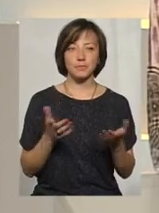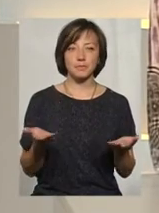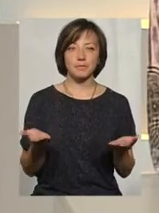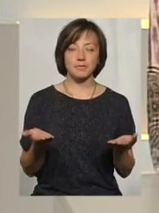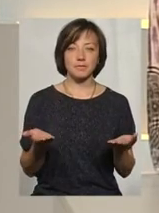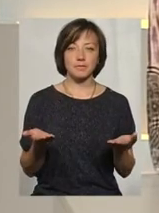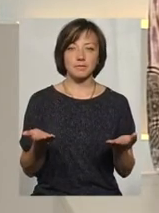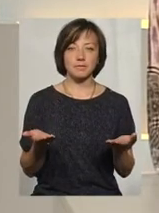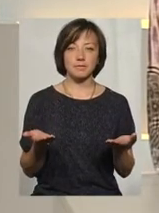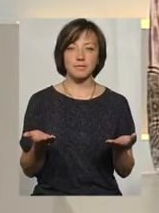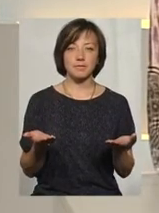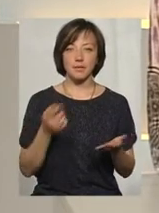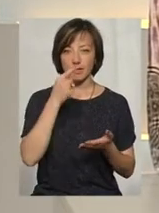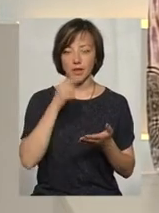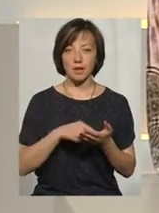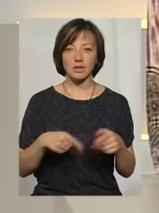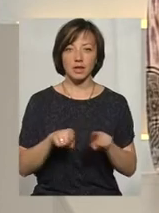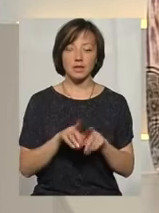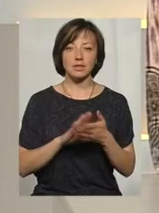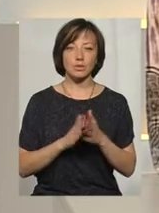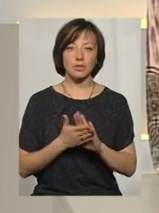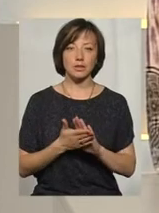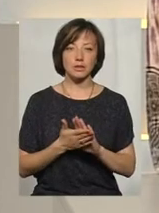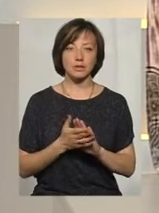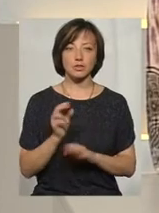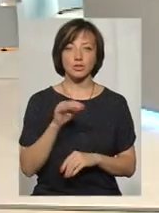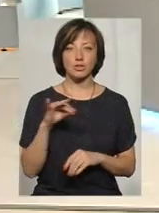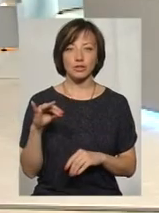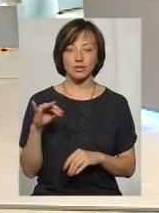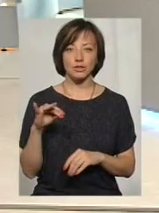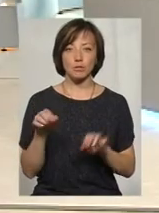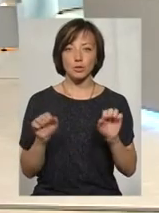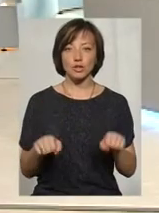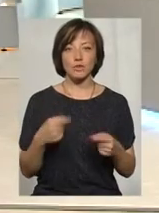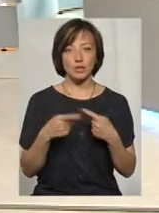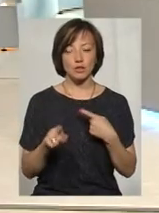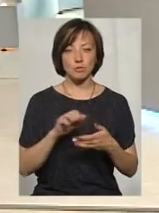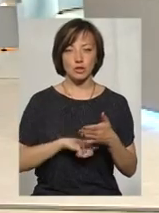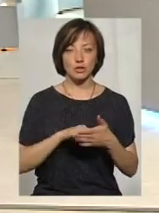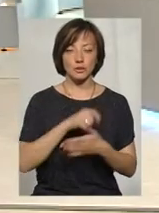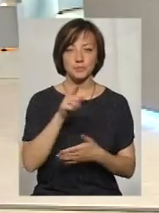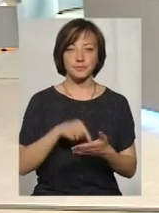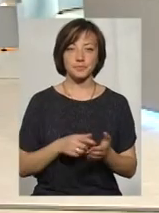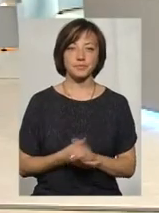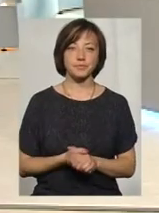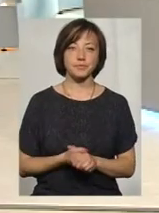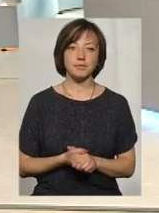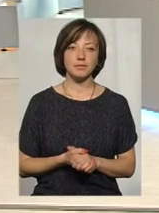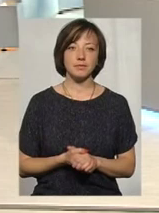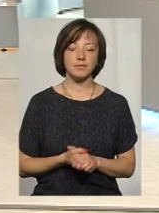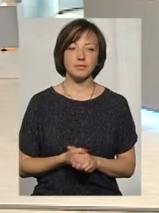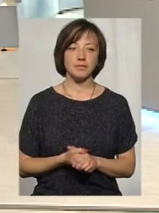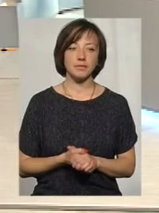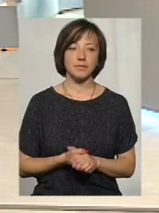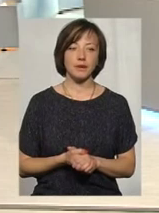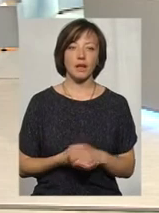власне, втрапляють в такі ситуації? Чи, можливо, є інші причини? Ну, я можу казати лише